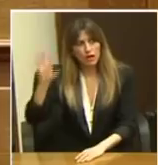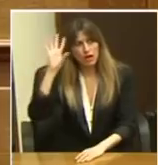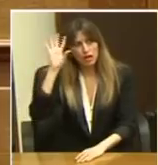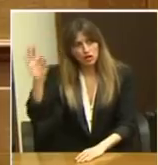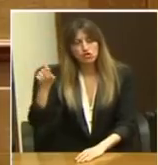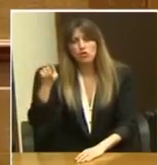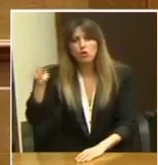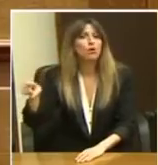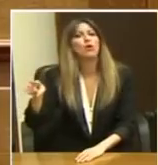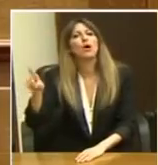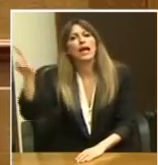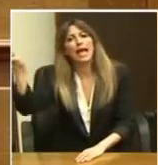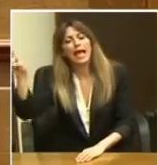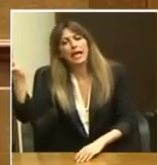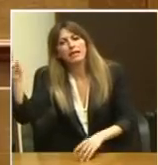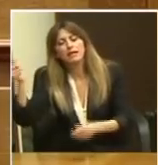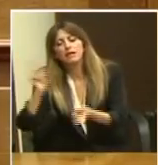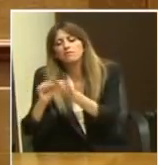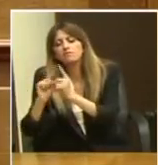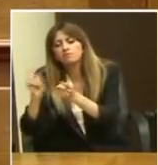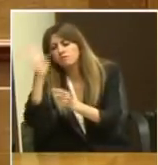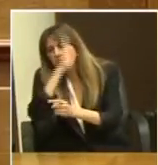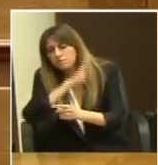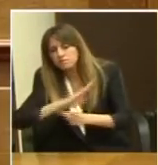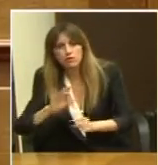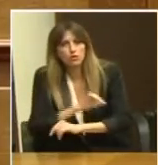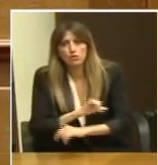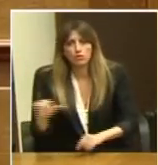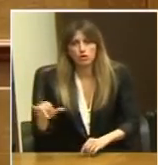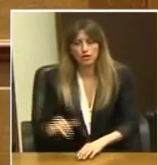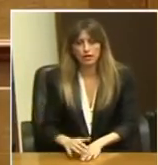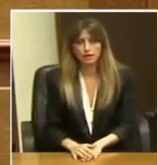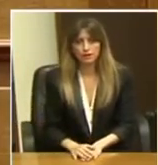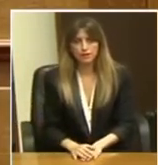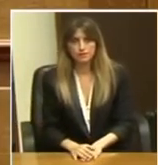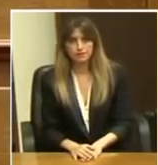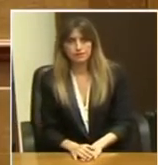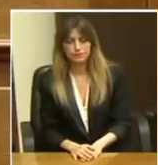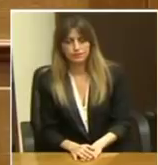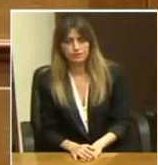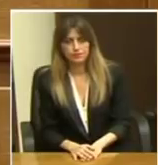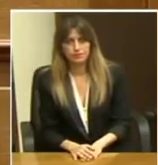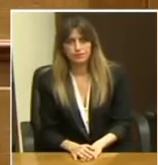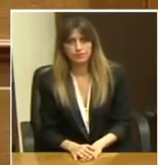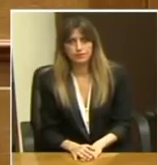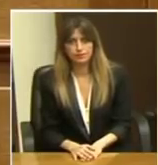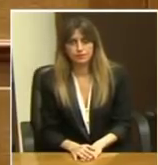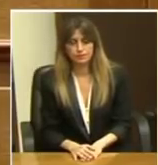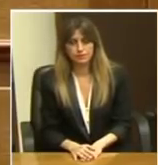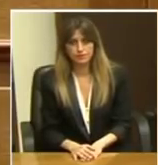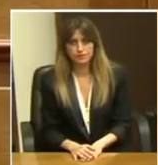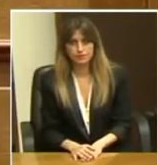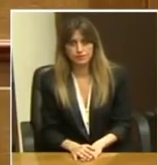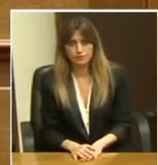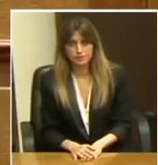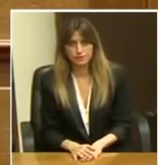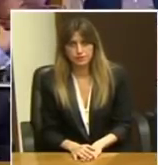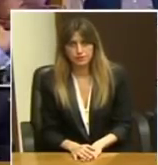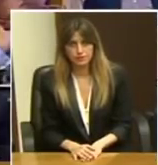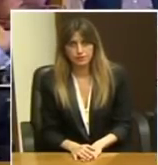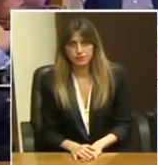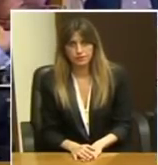Ποτέ ο Τσίπρας δεν είχε κουμπάρο έμπορο πετρελαίων, ο οποίος κατηγορήθηκε για λαθρεμπόριο με τον Γλυκόροφ την εποχή